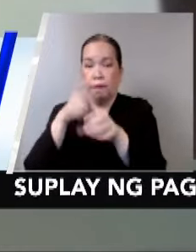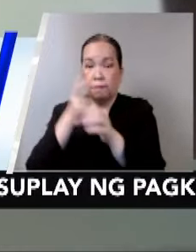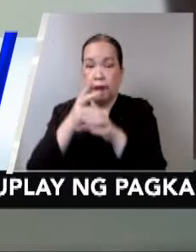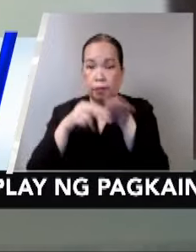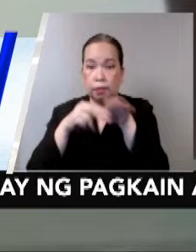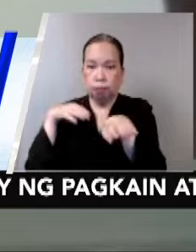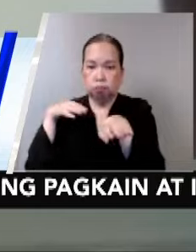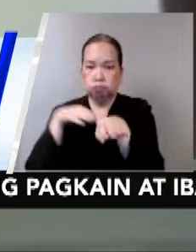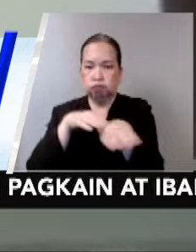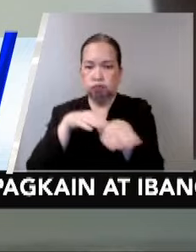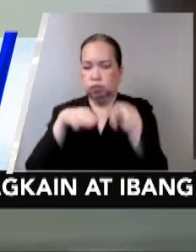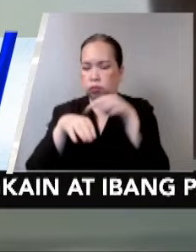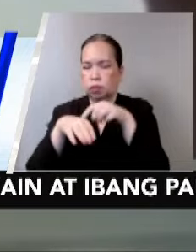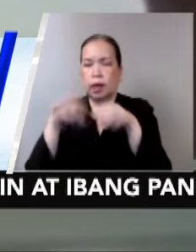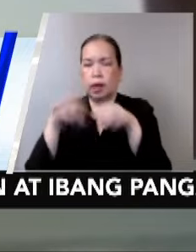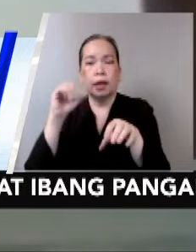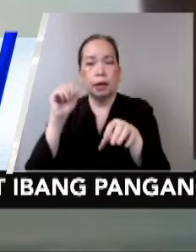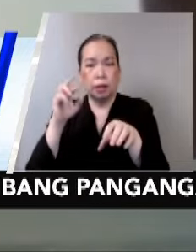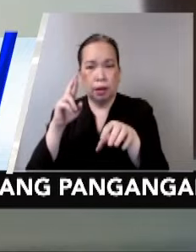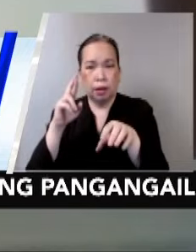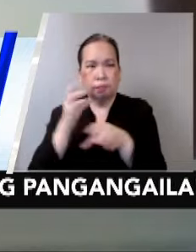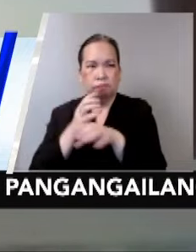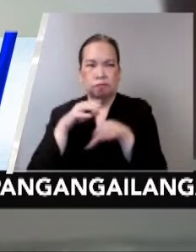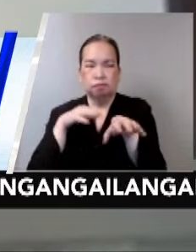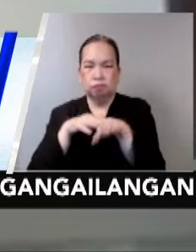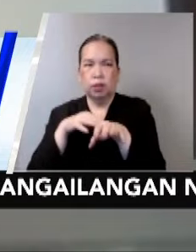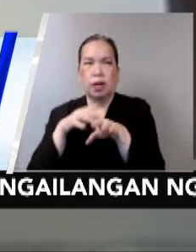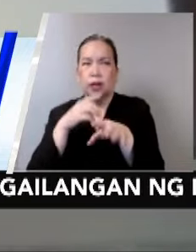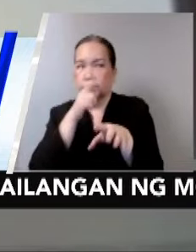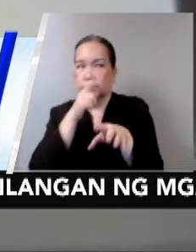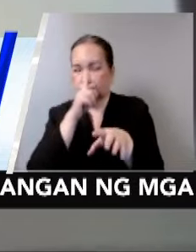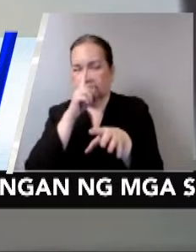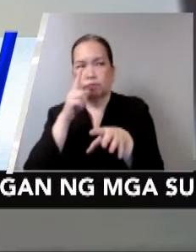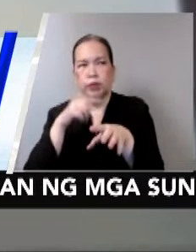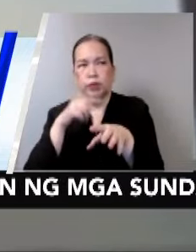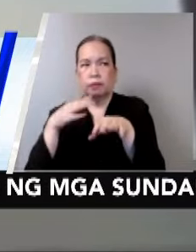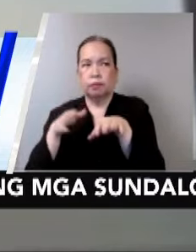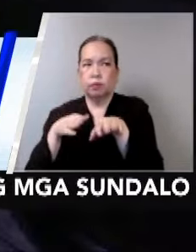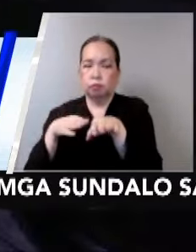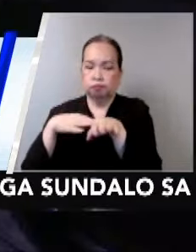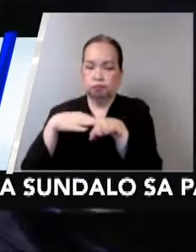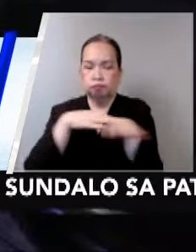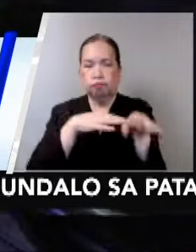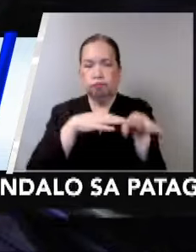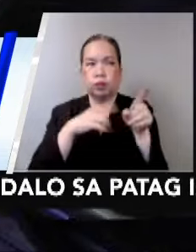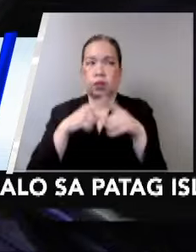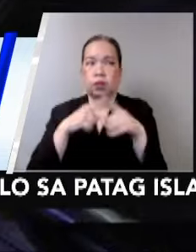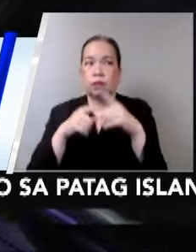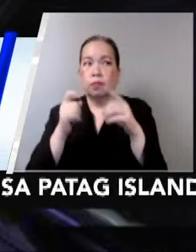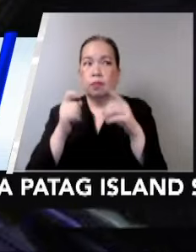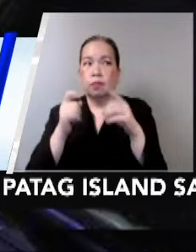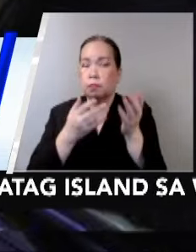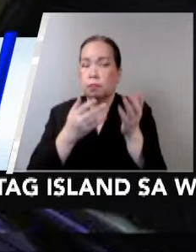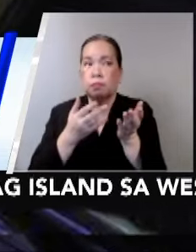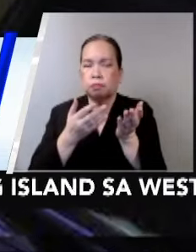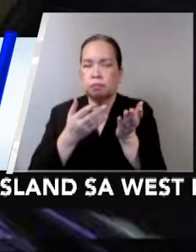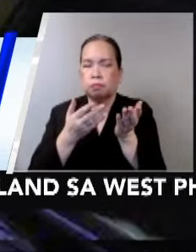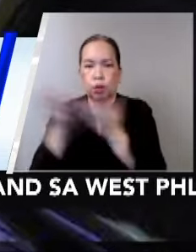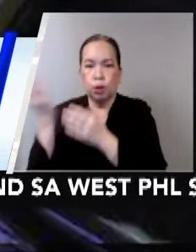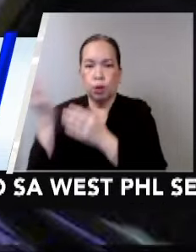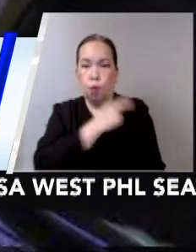kotse. Yan ay matapos kumaliwa ang kotse mula sa Maharlika Highway. Agad namang itinakbo sa pinakamalapit na ospital ang mga